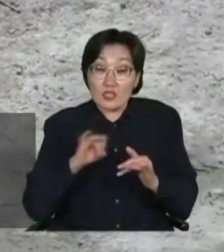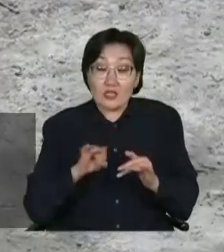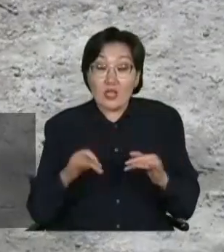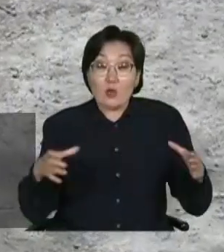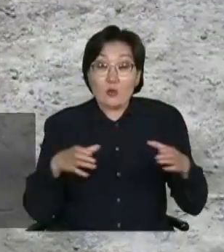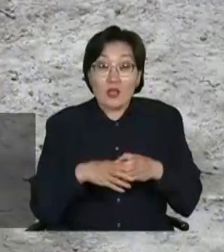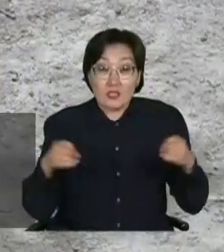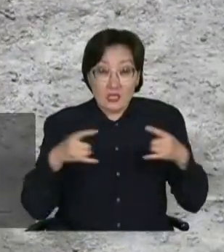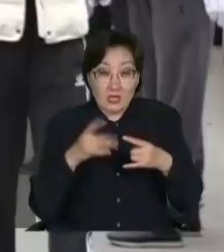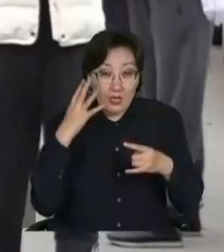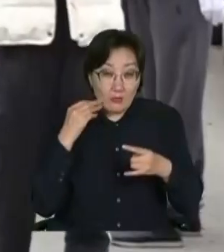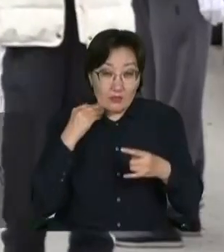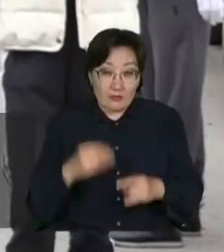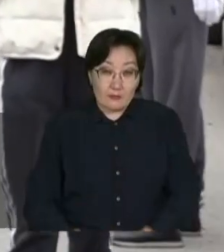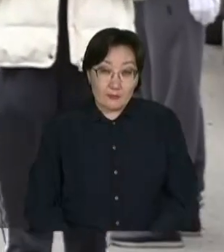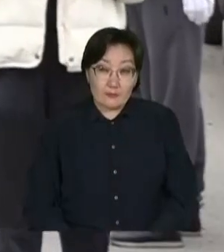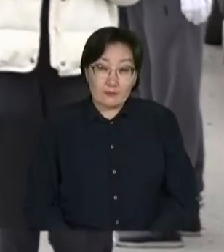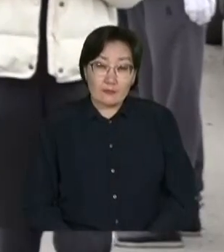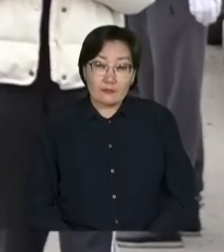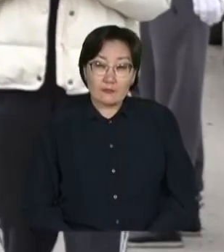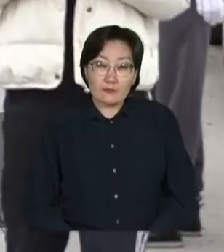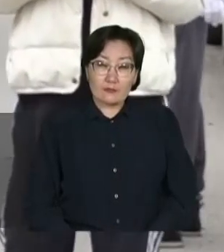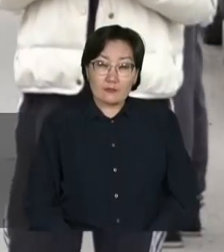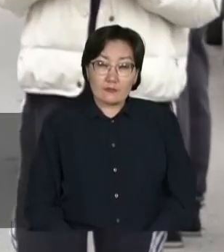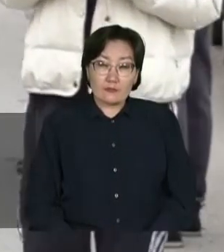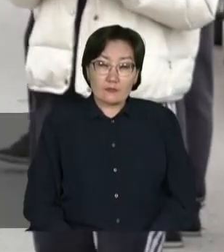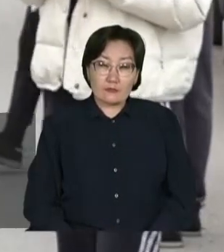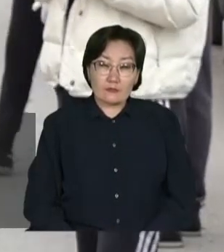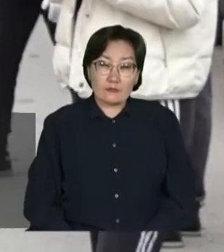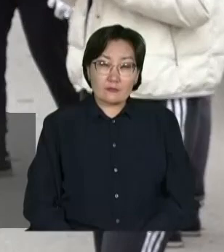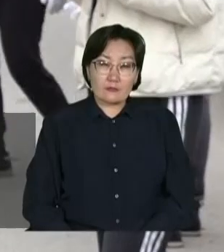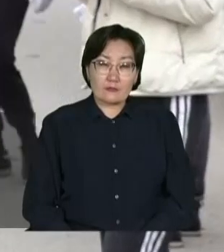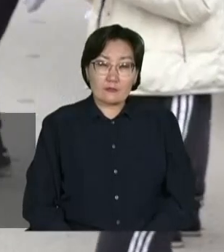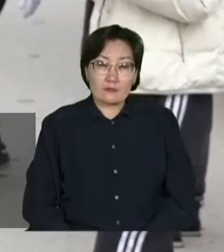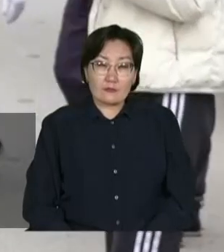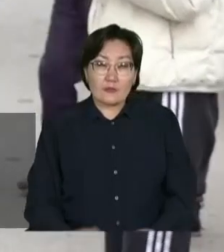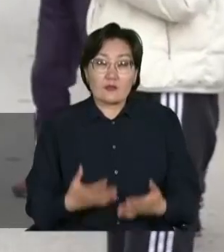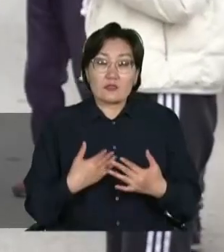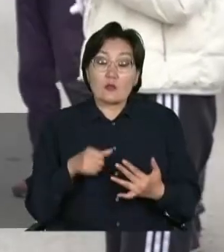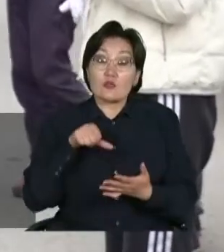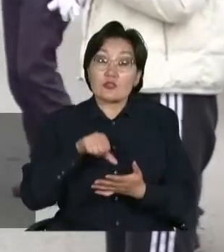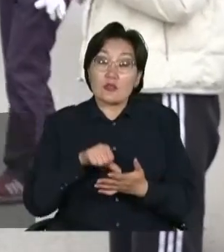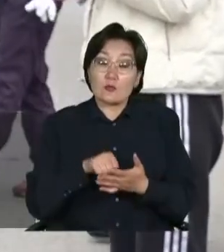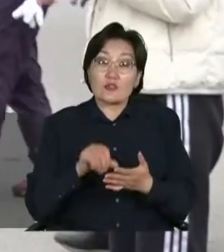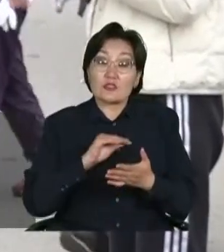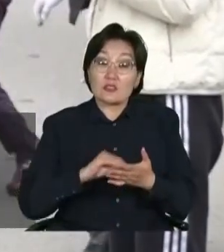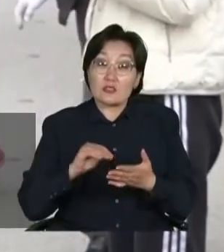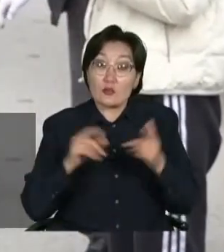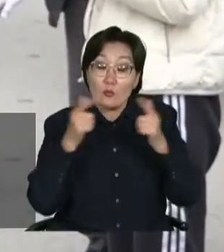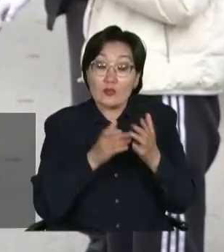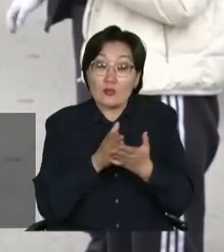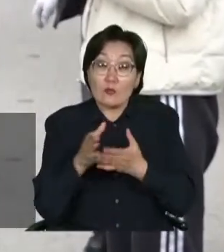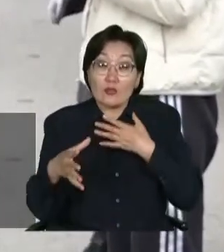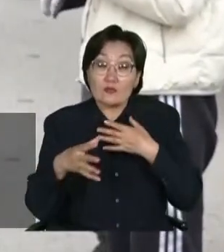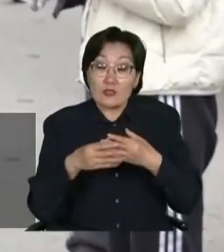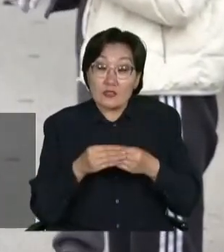коллектив телеканала «Алматы». Ахпарат саласының мамандары. Представители медиа сегодня собрались вместе